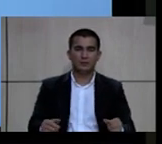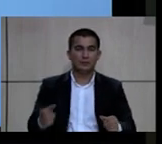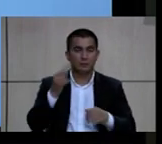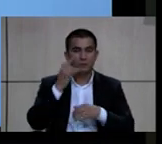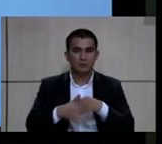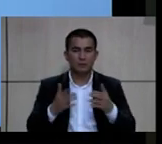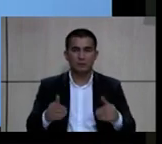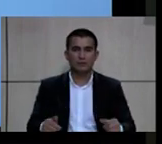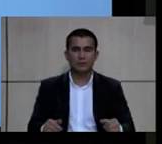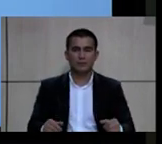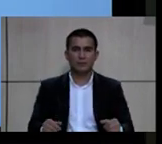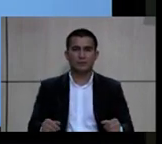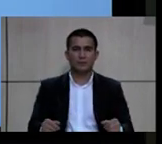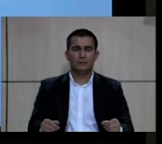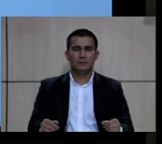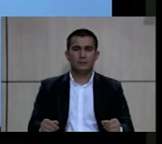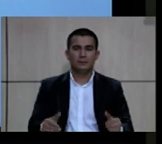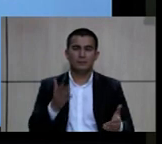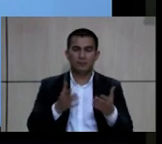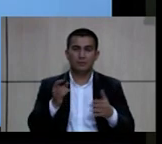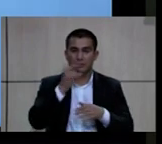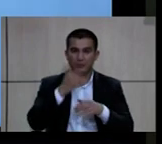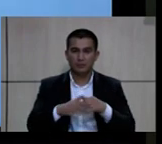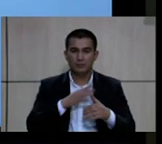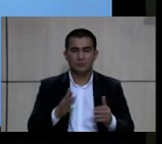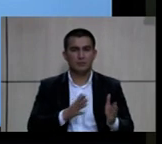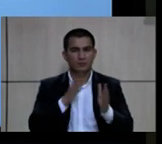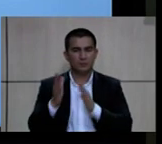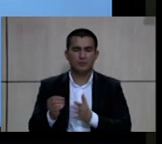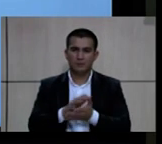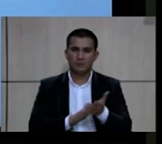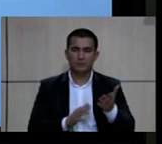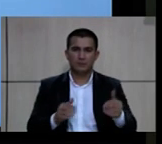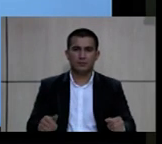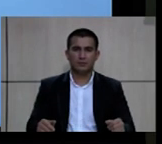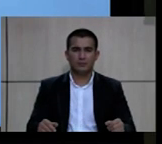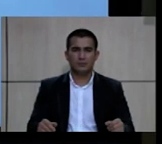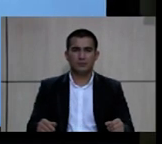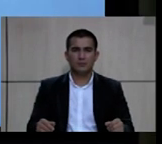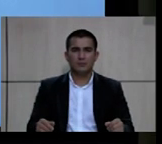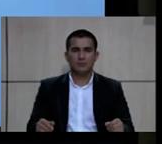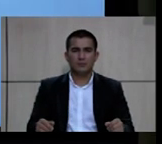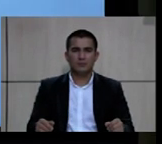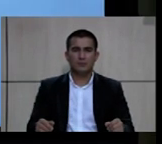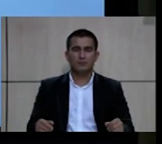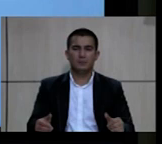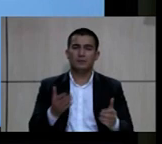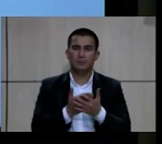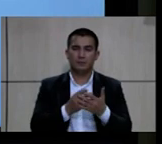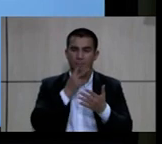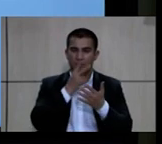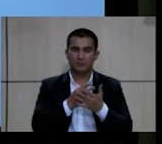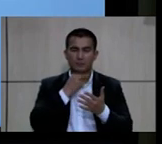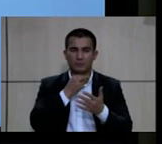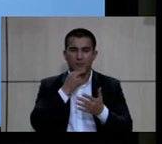mı? Tushunarli bo'lgan bo'lsa, keyingi masalaga o'tamiz. Demek masalani shartini